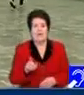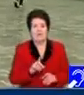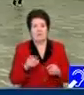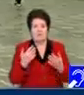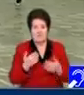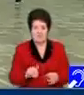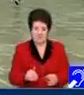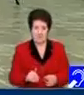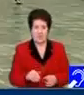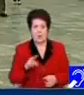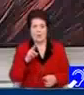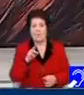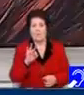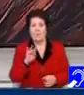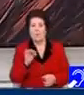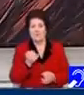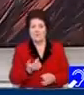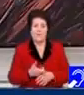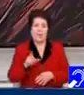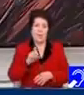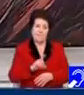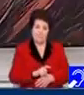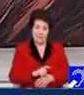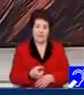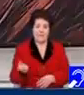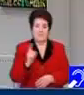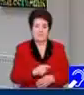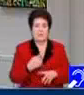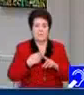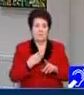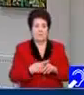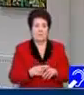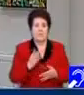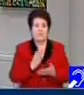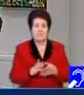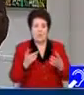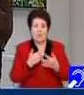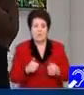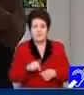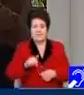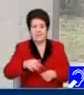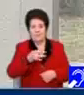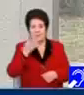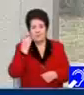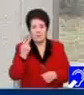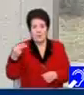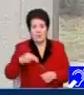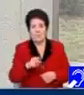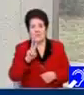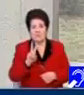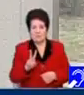a obținut proporții mult mai mari, venind aici din carci pozitiv. Eminesciana este organizată în Republica Moldova din 2002